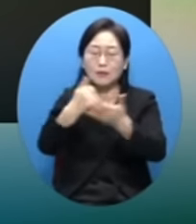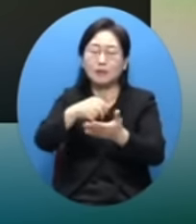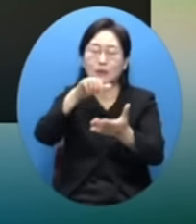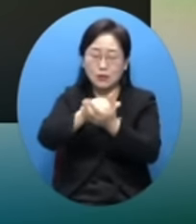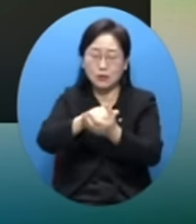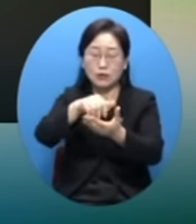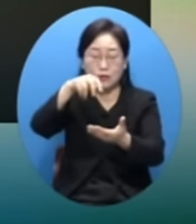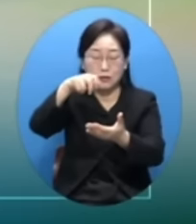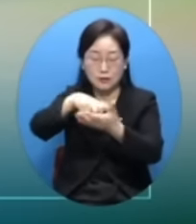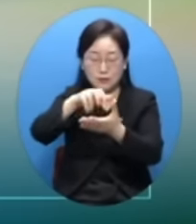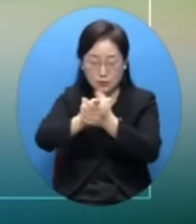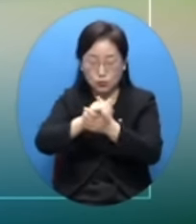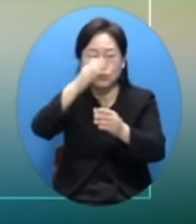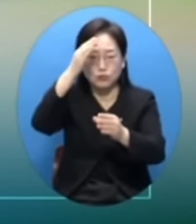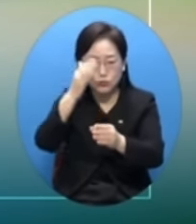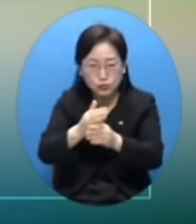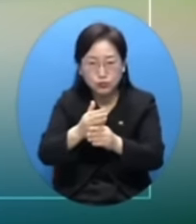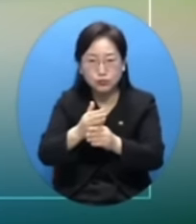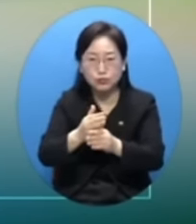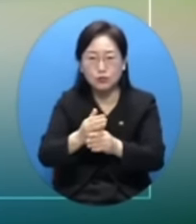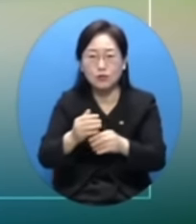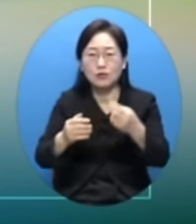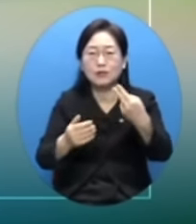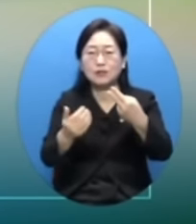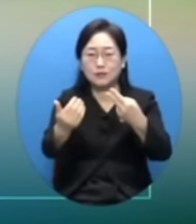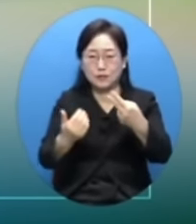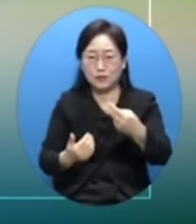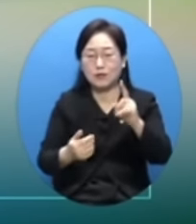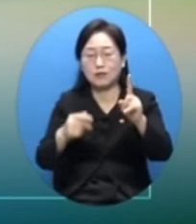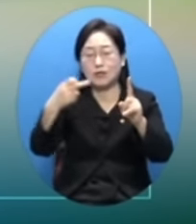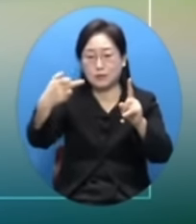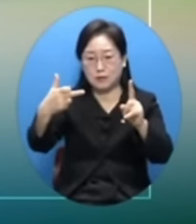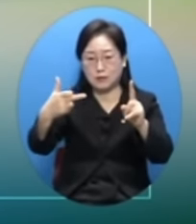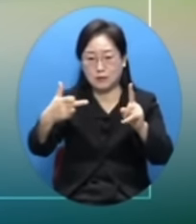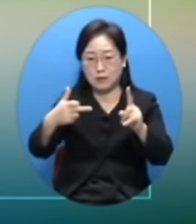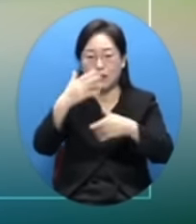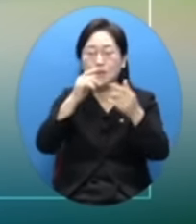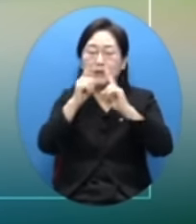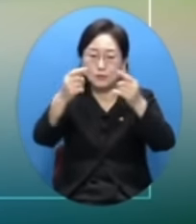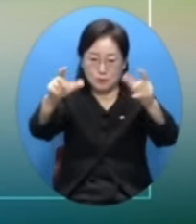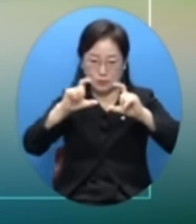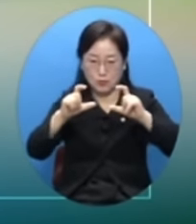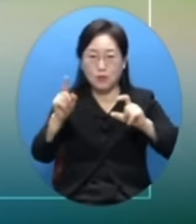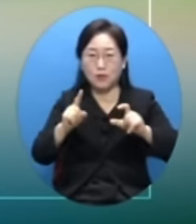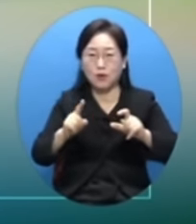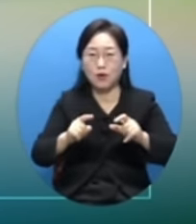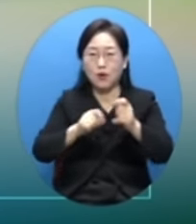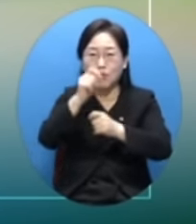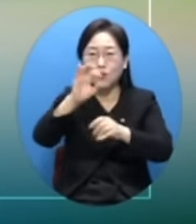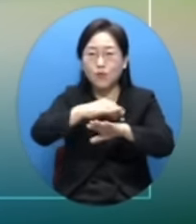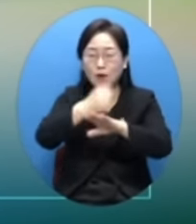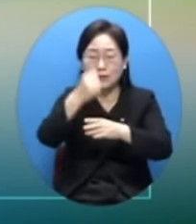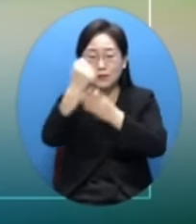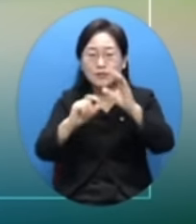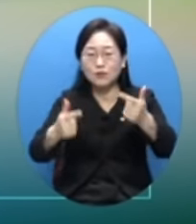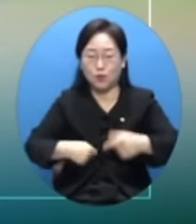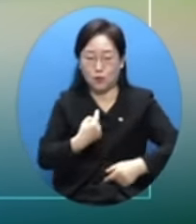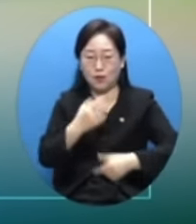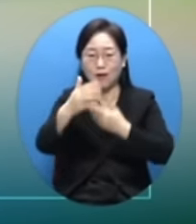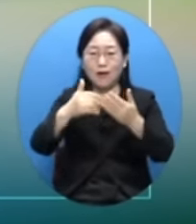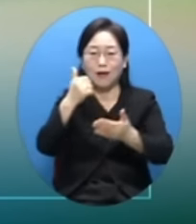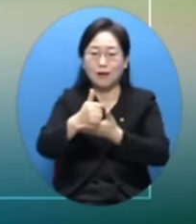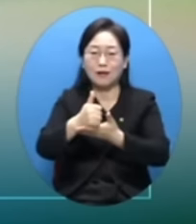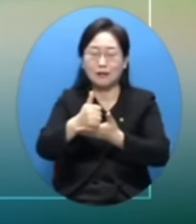1장 17절에 말씀을 받았습니다 영원하 신왕 곧 썩지 아니하고 보이지 아니하고 홀로 하신 하나님께 전교와